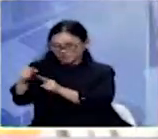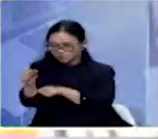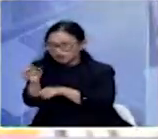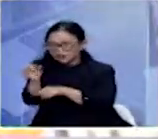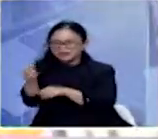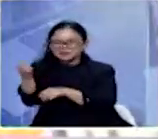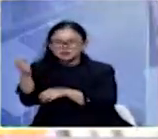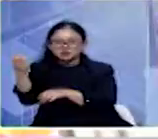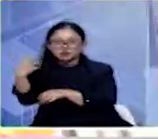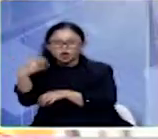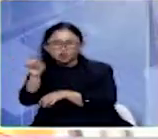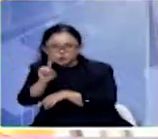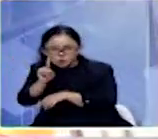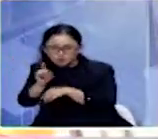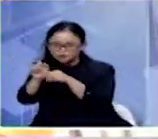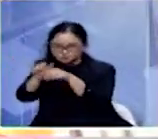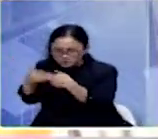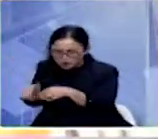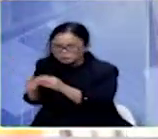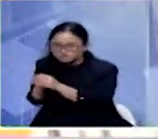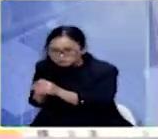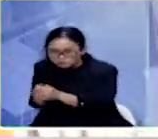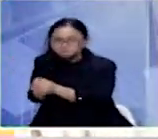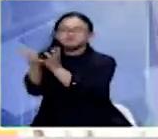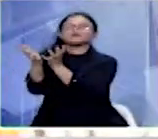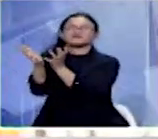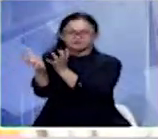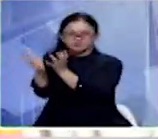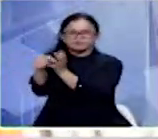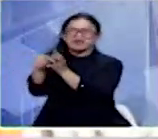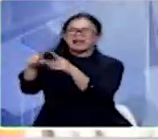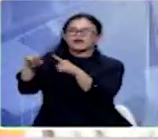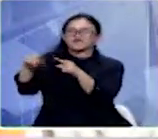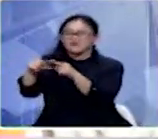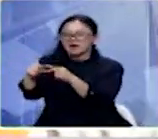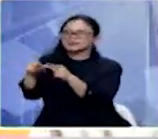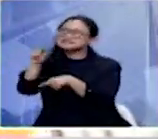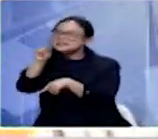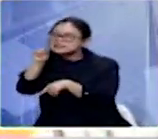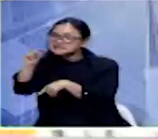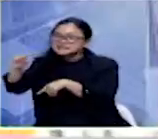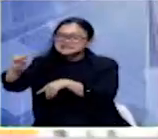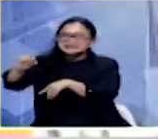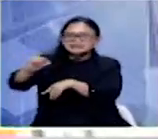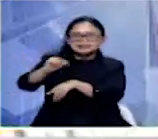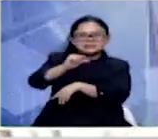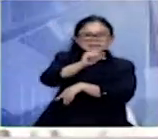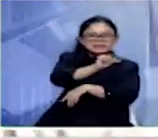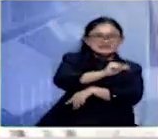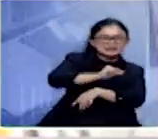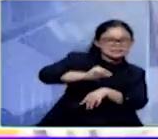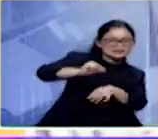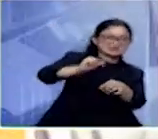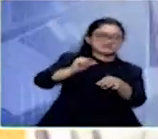larva, larvanya nanti bisa sebagai pengurai sampah limbah organik rumah tangga, kemudian